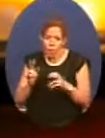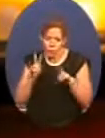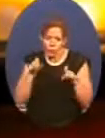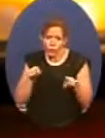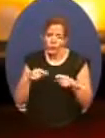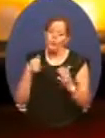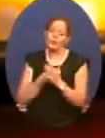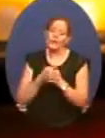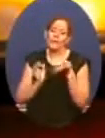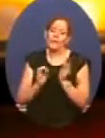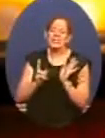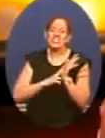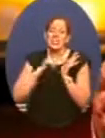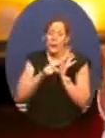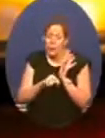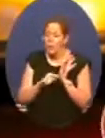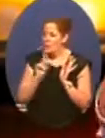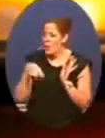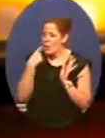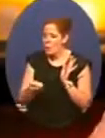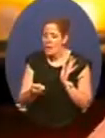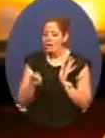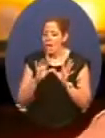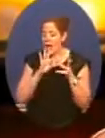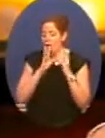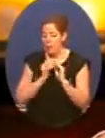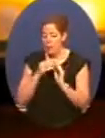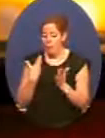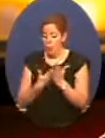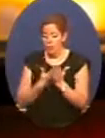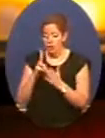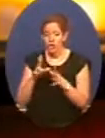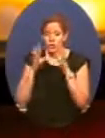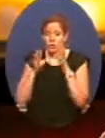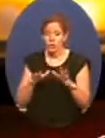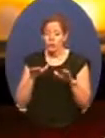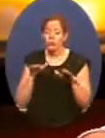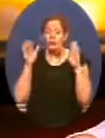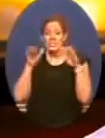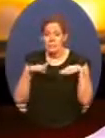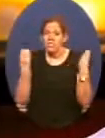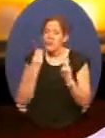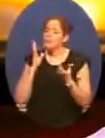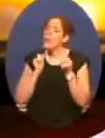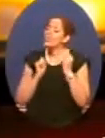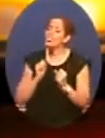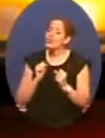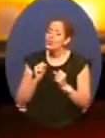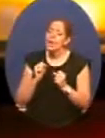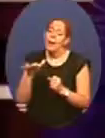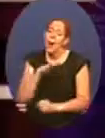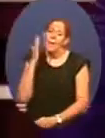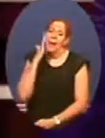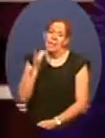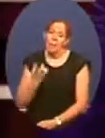בבית משפט, אבל אני רק אומר שלהשלים עם העובדה שיש אנטישמיות מוסלמית, זה דבר שמאוד קשה להקל בשביל השמאל האירופאי. יפה, כי